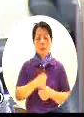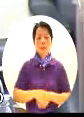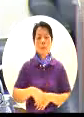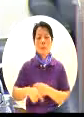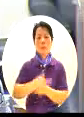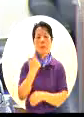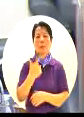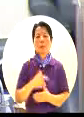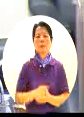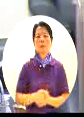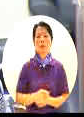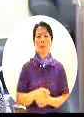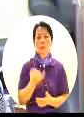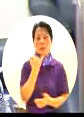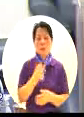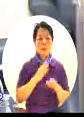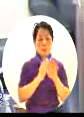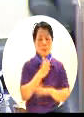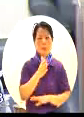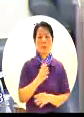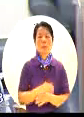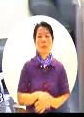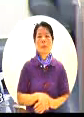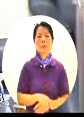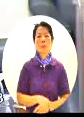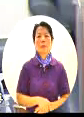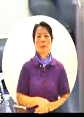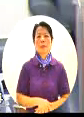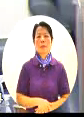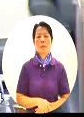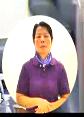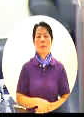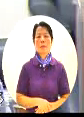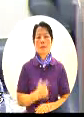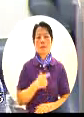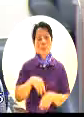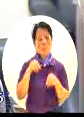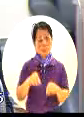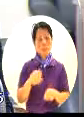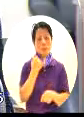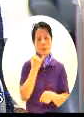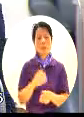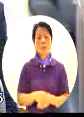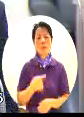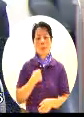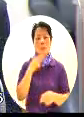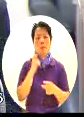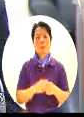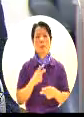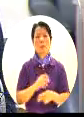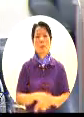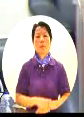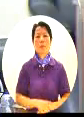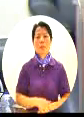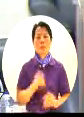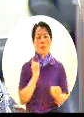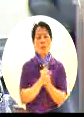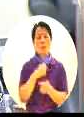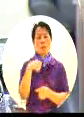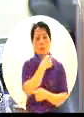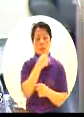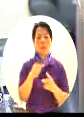日，会当来通过哈，啊，会当来一个签订哈。我相信，对咱台湾也